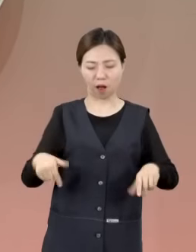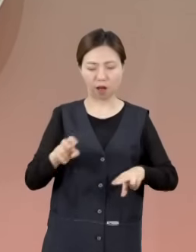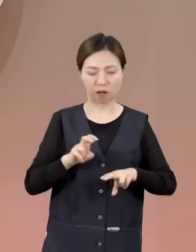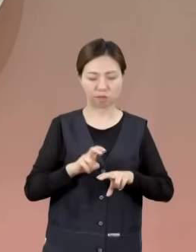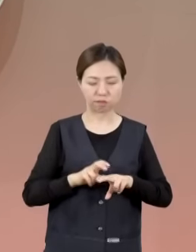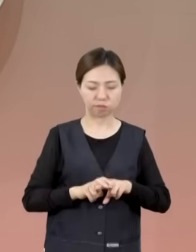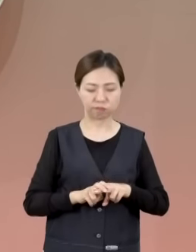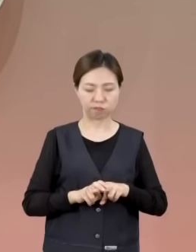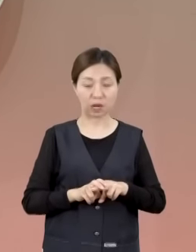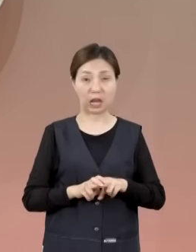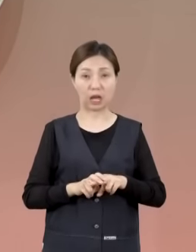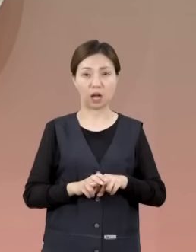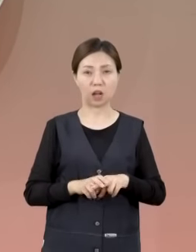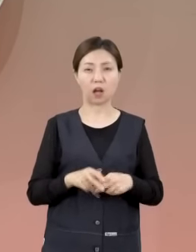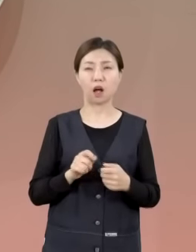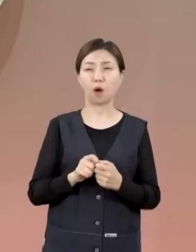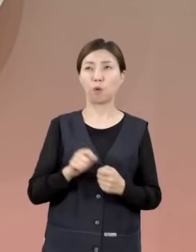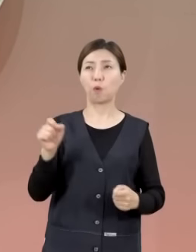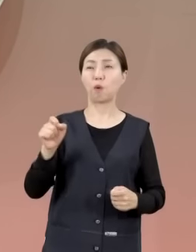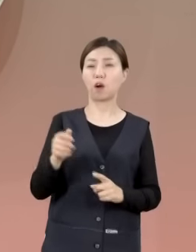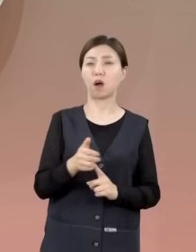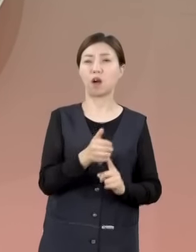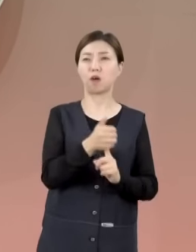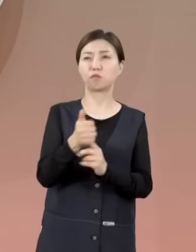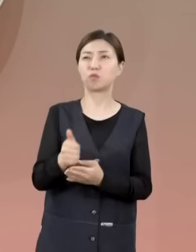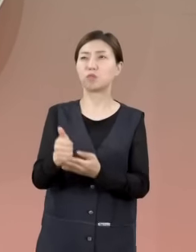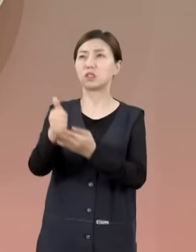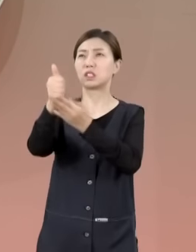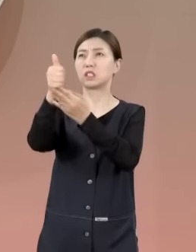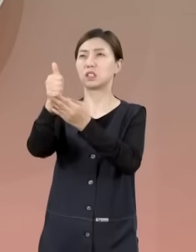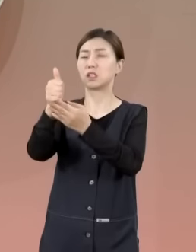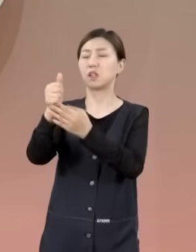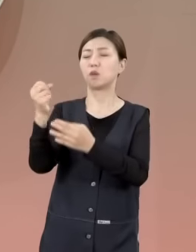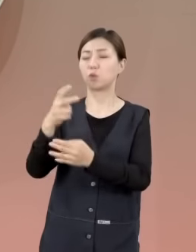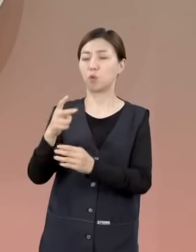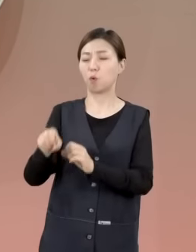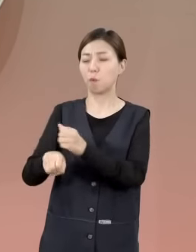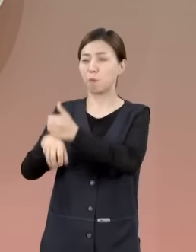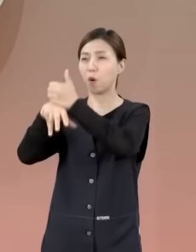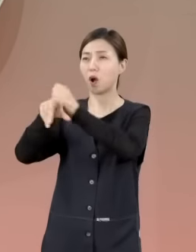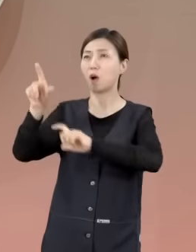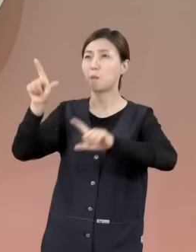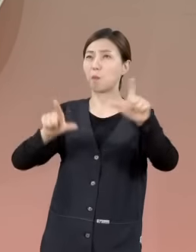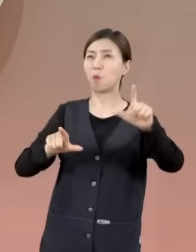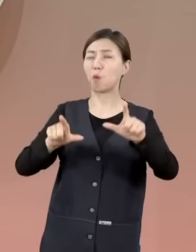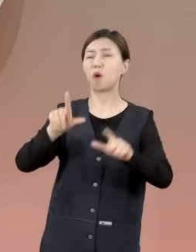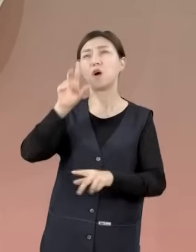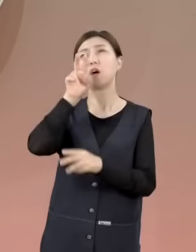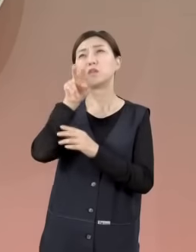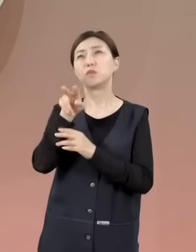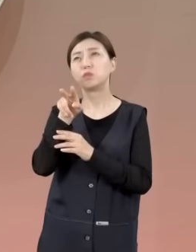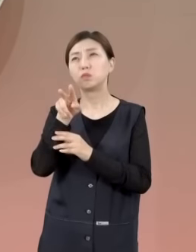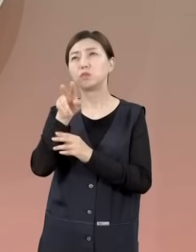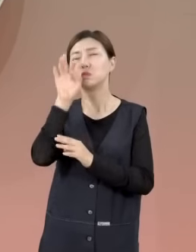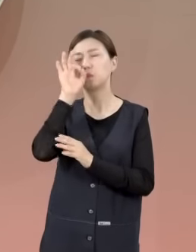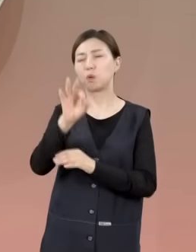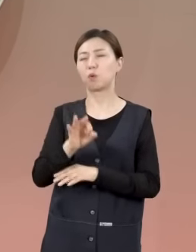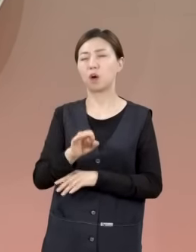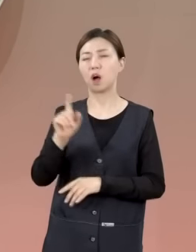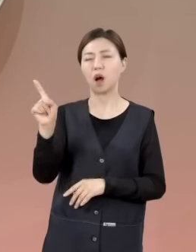차분히 앉아서 불보살님의 모습을 오래도록 바라보면서